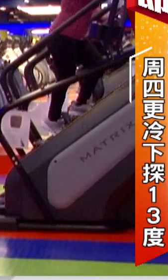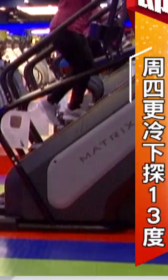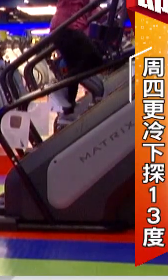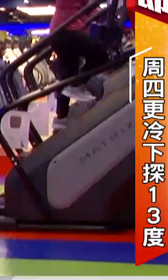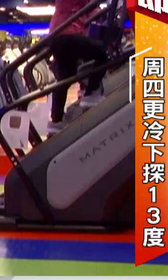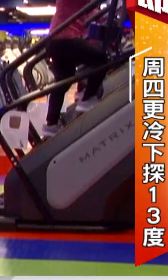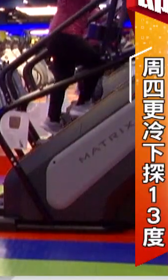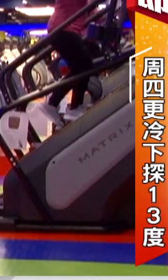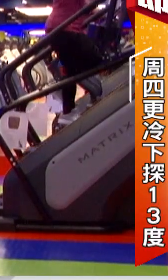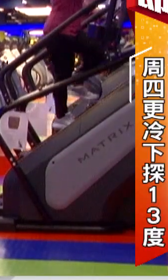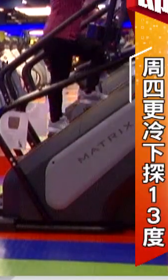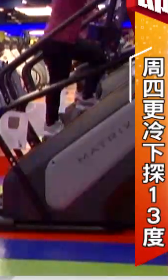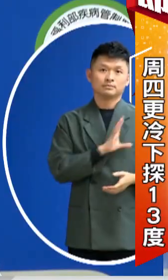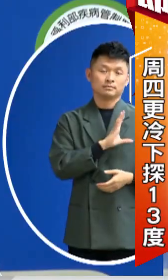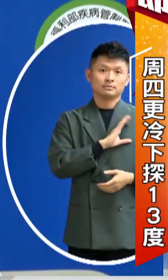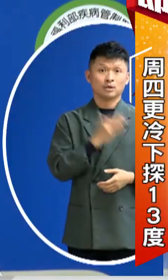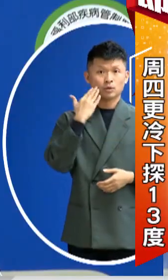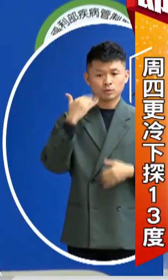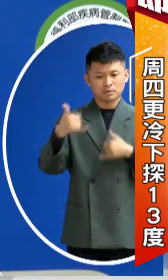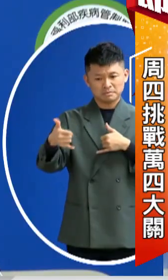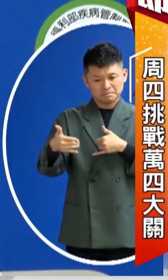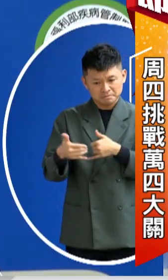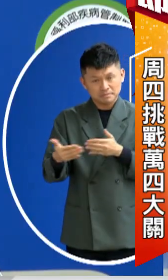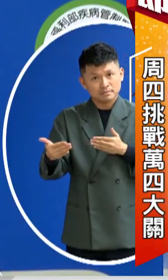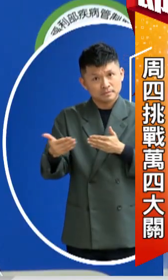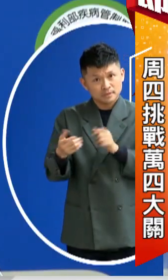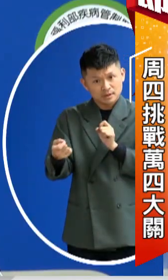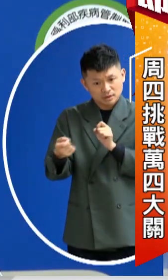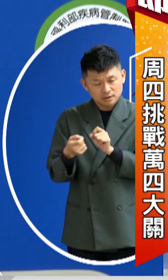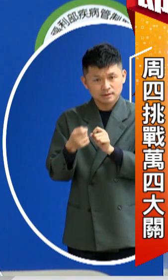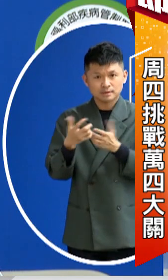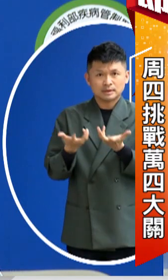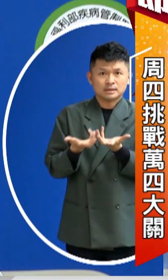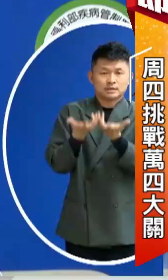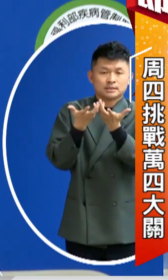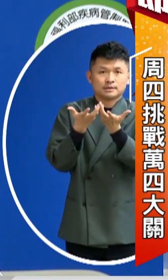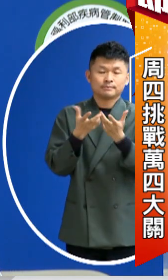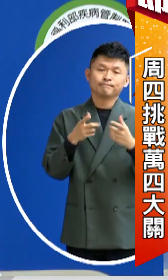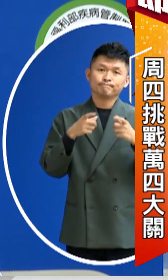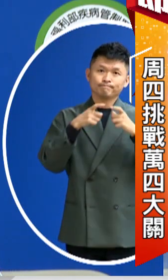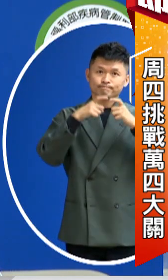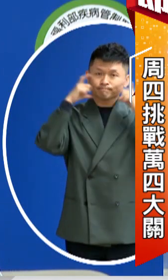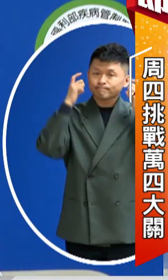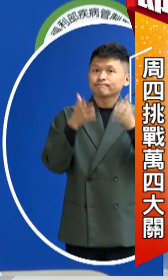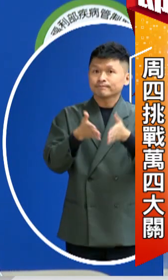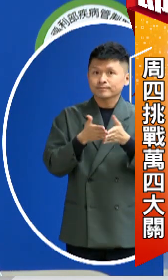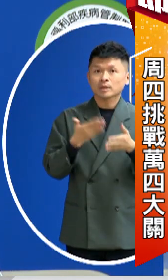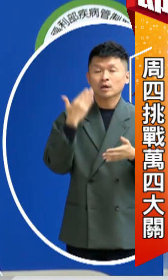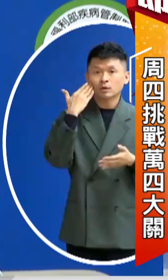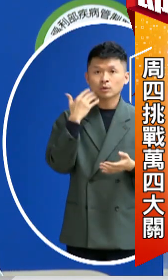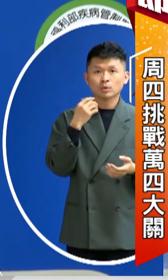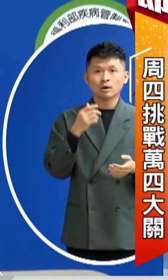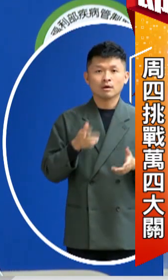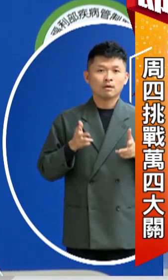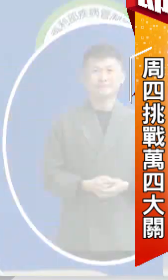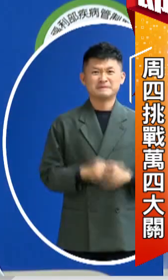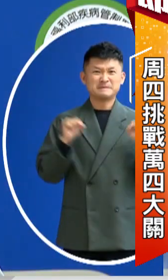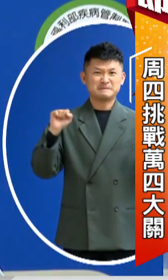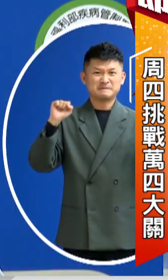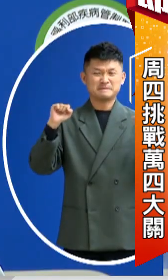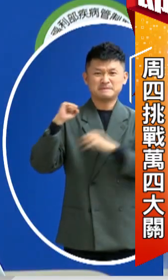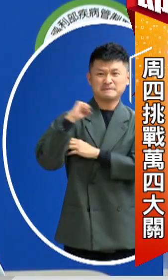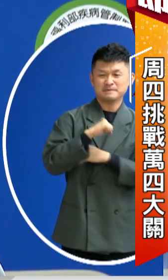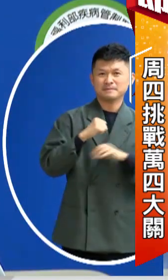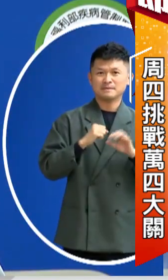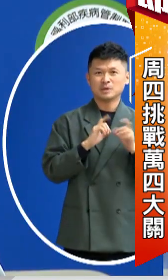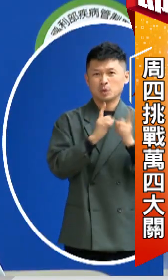中心强调，只要无法保持社交距离，就要戴。 觉得太喘的时候，就下来稍微休息一下。